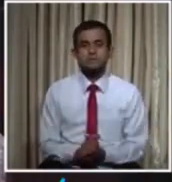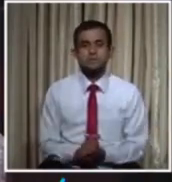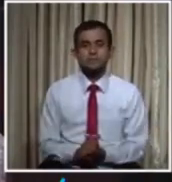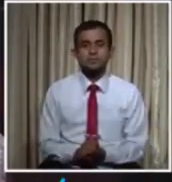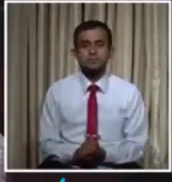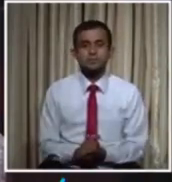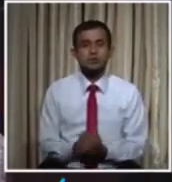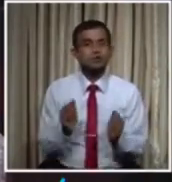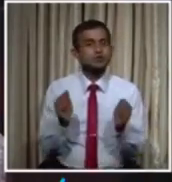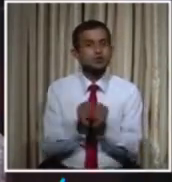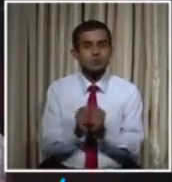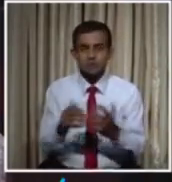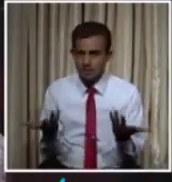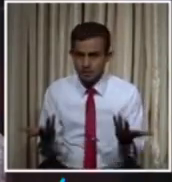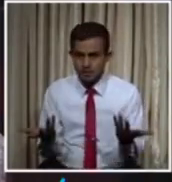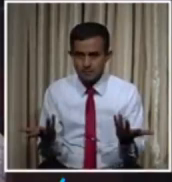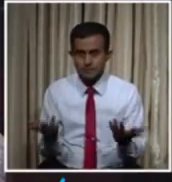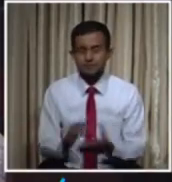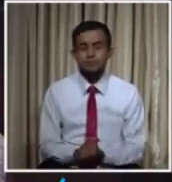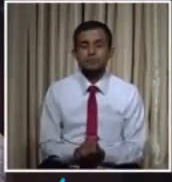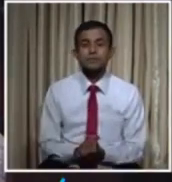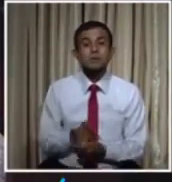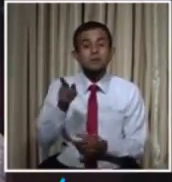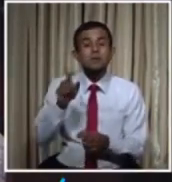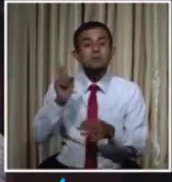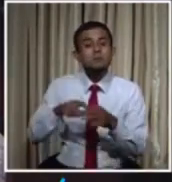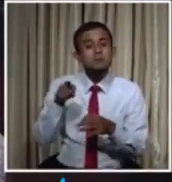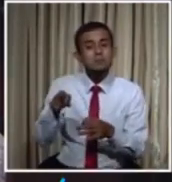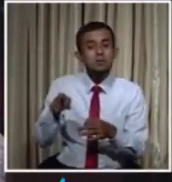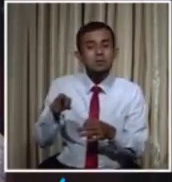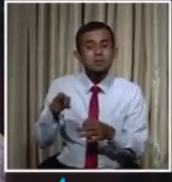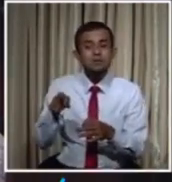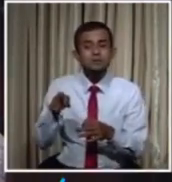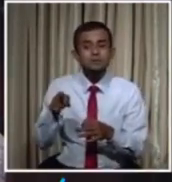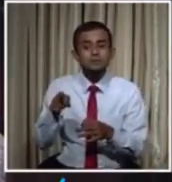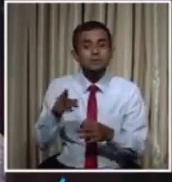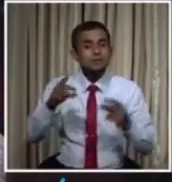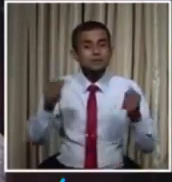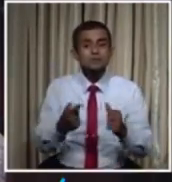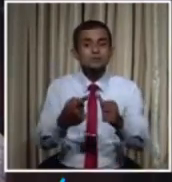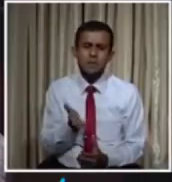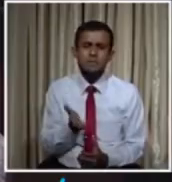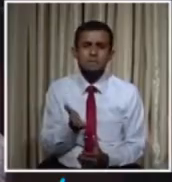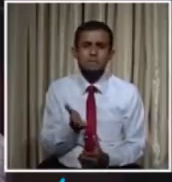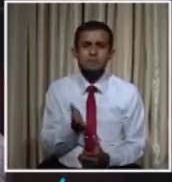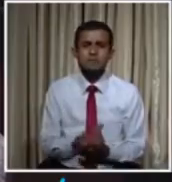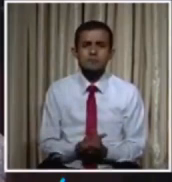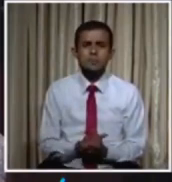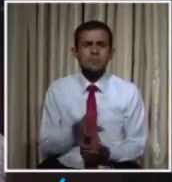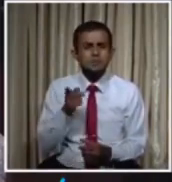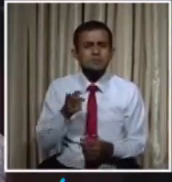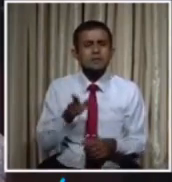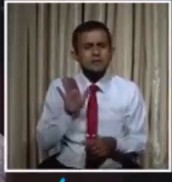unemployment විරකියා මේ ප්‍රශ්නයට ඉක්මන් විසඳුමක් අවශ්‍යයි. මේට